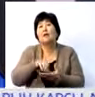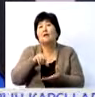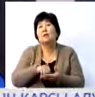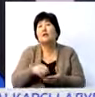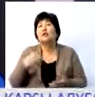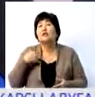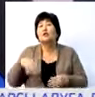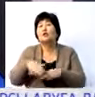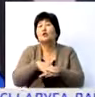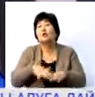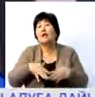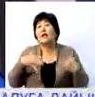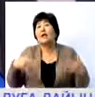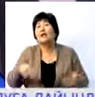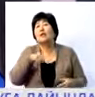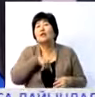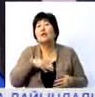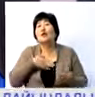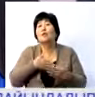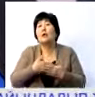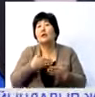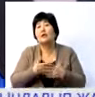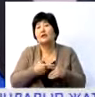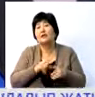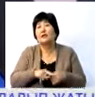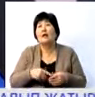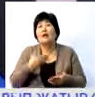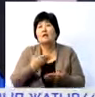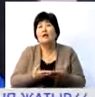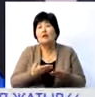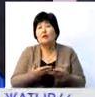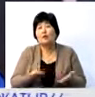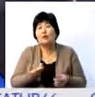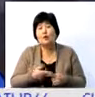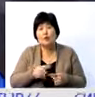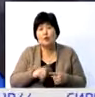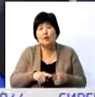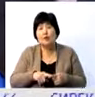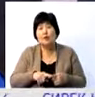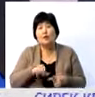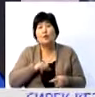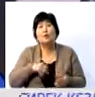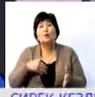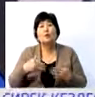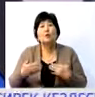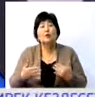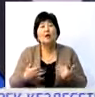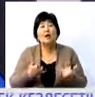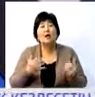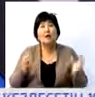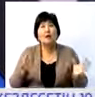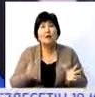сыр жұртшылығының кең пейілді мәртігі мен дархан көңіліне дәлел емес пе? Осындай өзара сыйластық пен